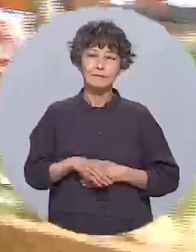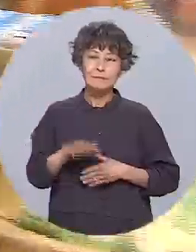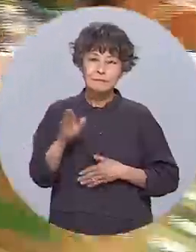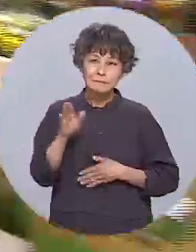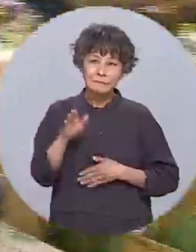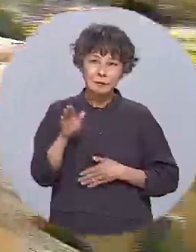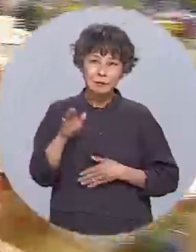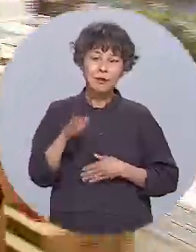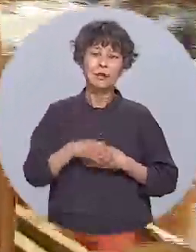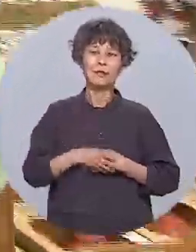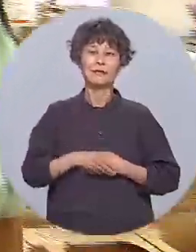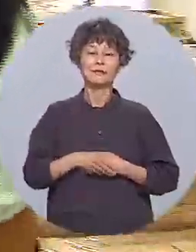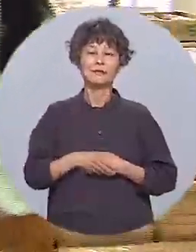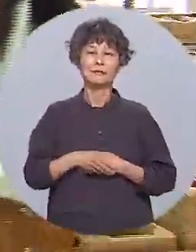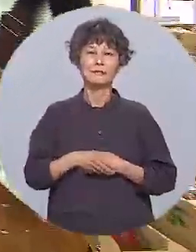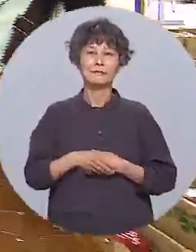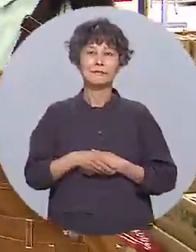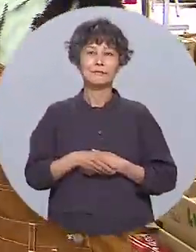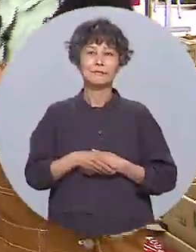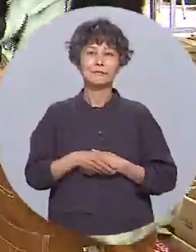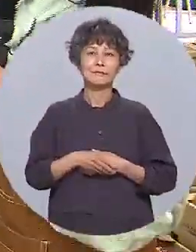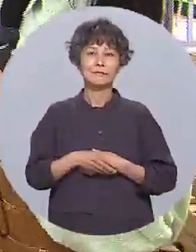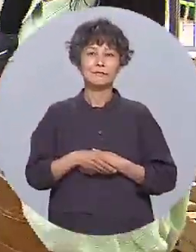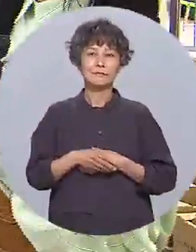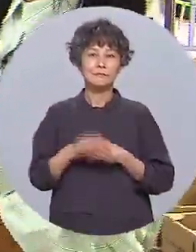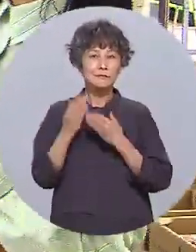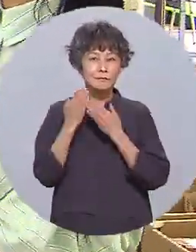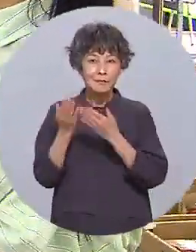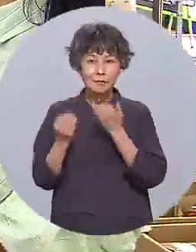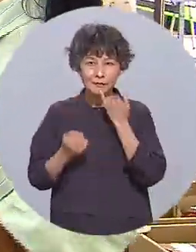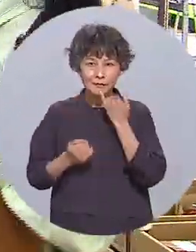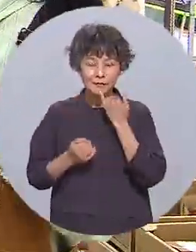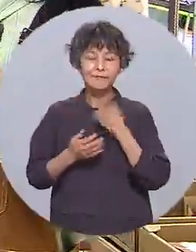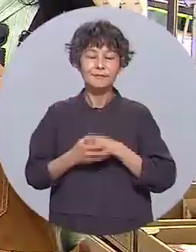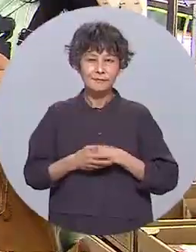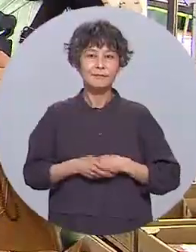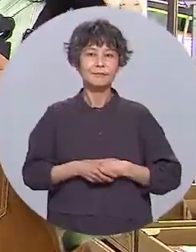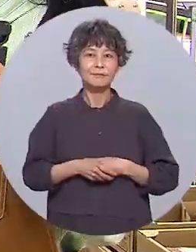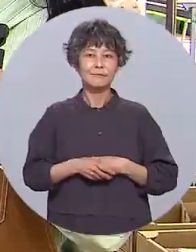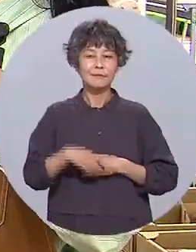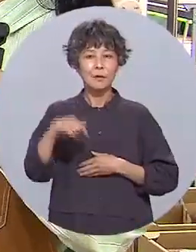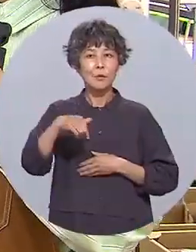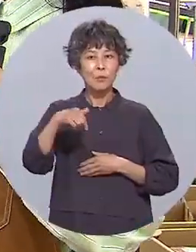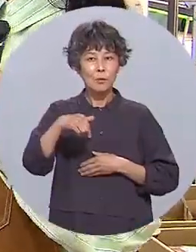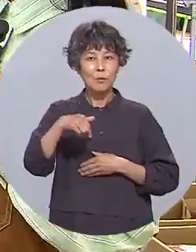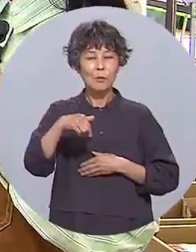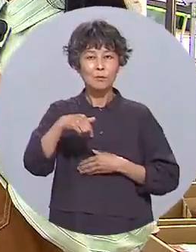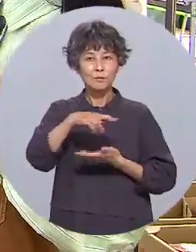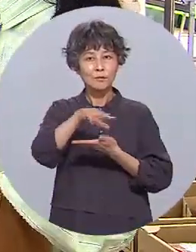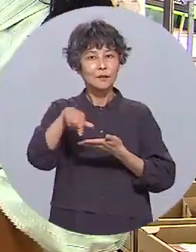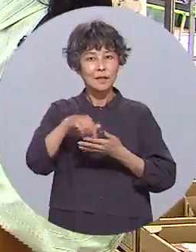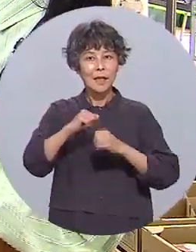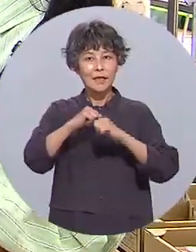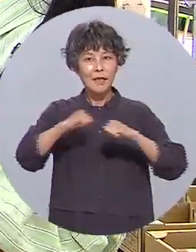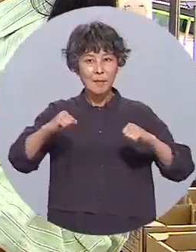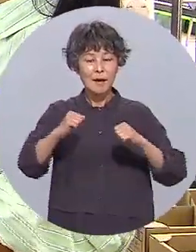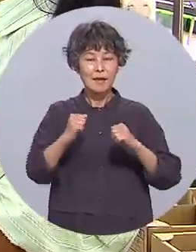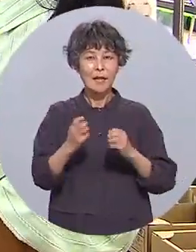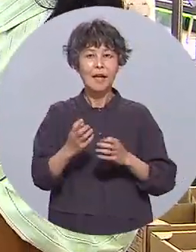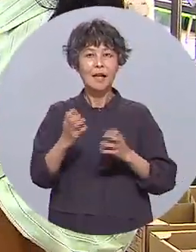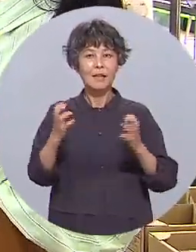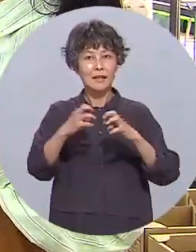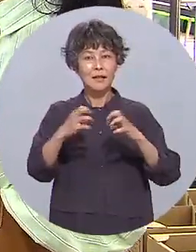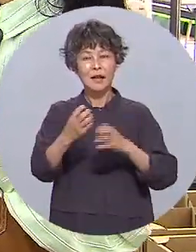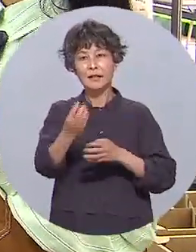ません、 はい、 ちょっとお話聞いてもいいですか。 はいはい、 ここで生でも美味しく食べられ